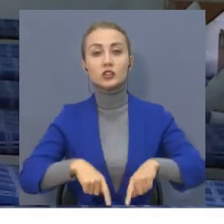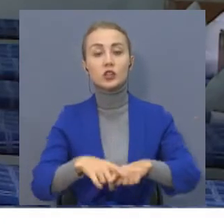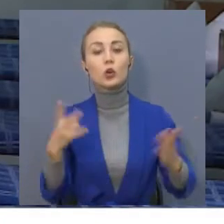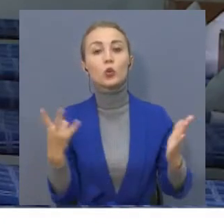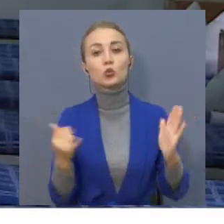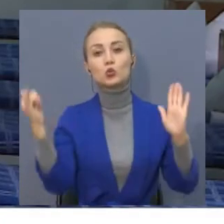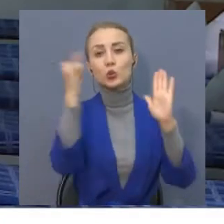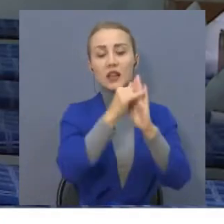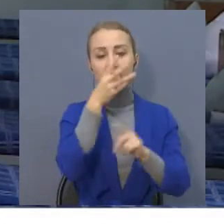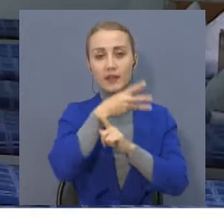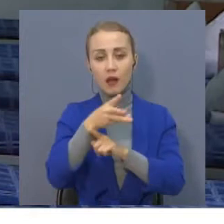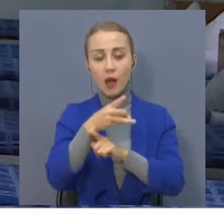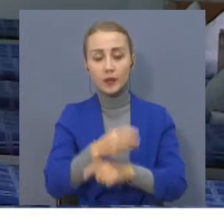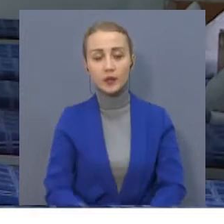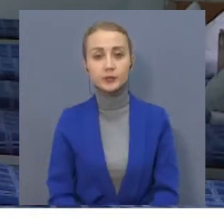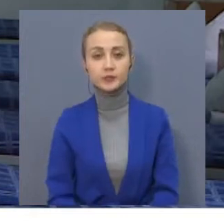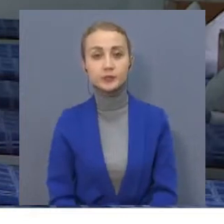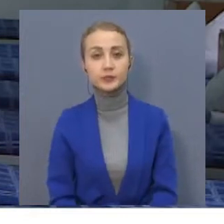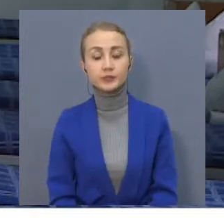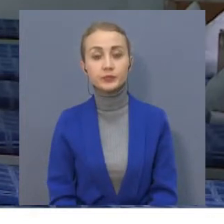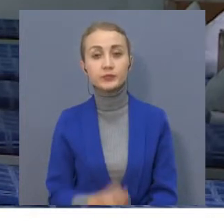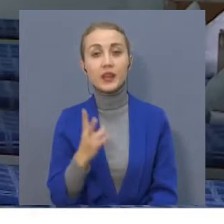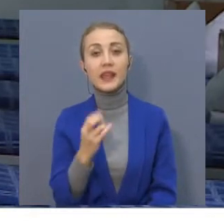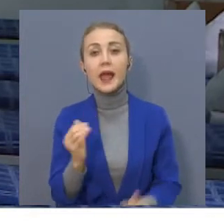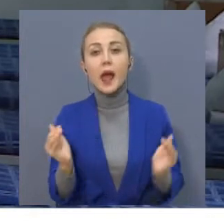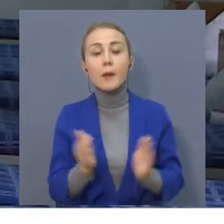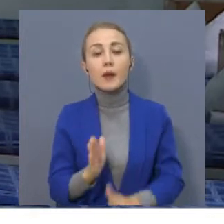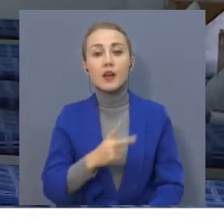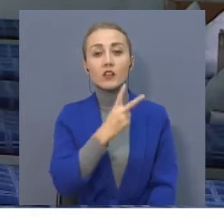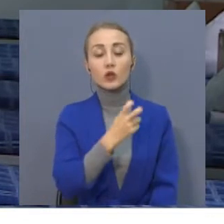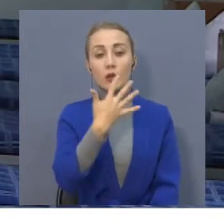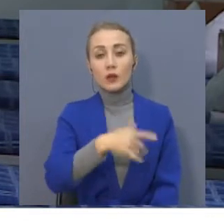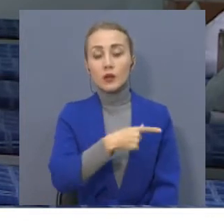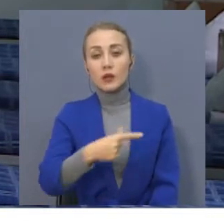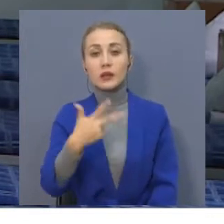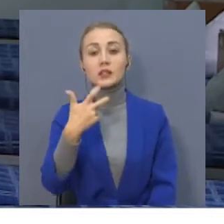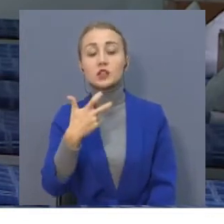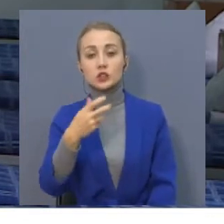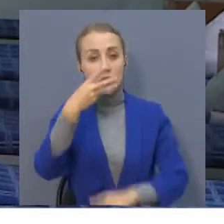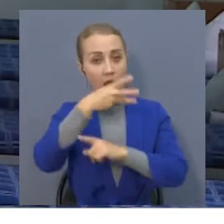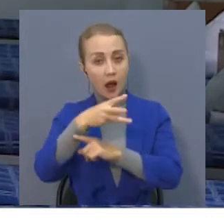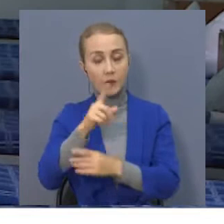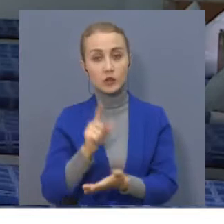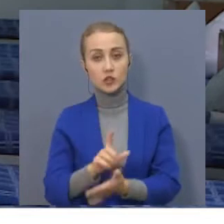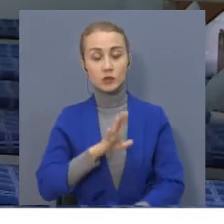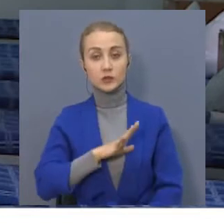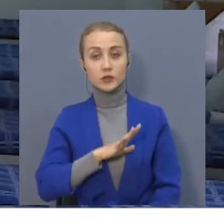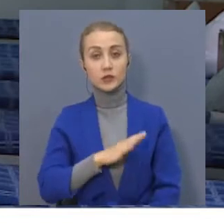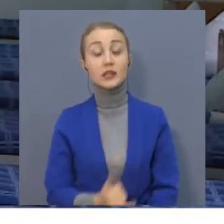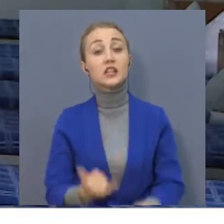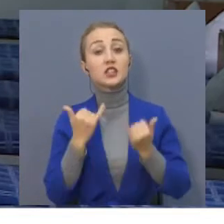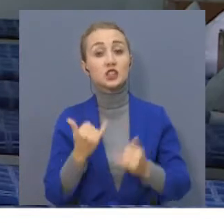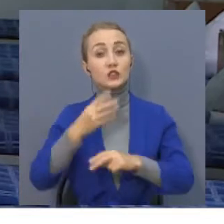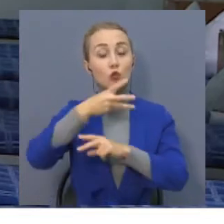видеонаблюдения составляет. Қазіргі таңда бейнебақылаумен қамту 30-40% шамасында. Камералардың ескі үлгілері әлі де